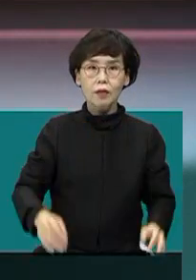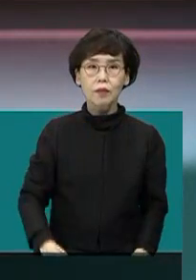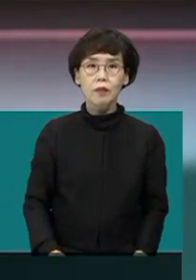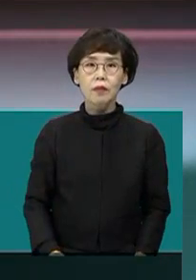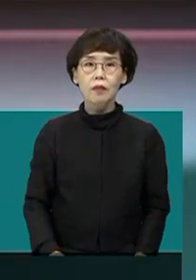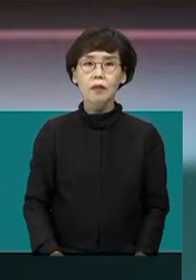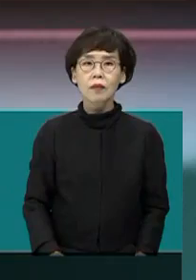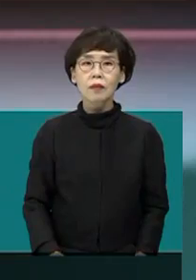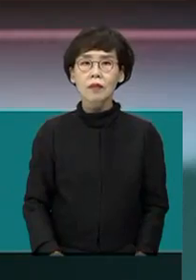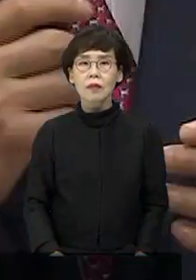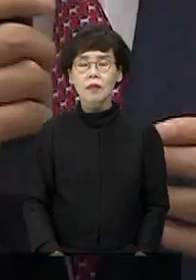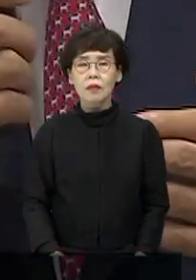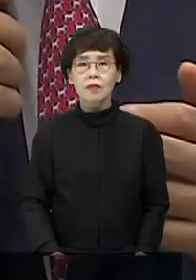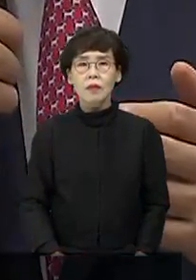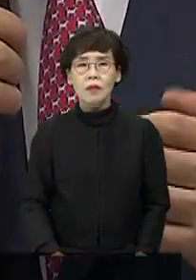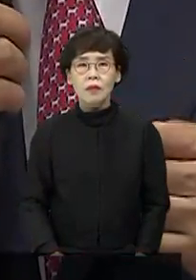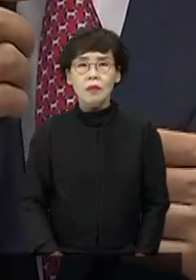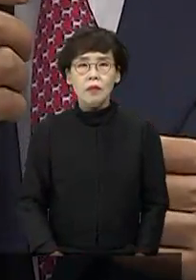기자입니다.